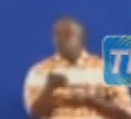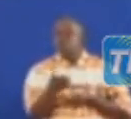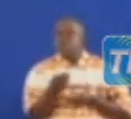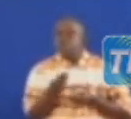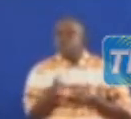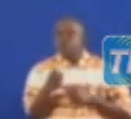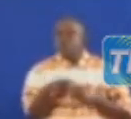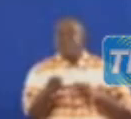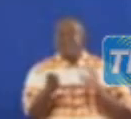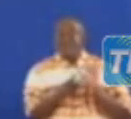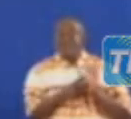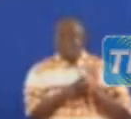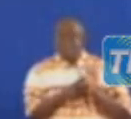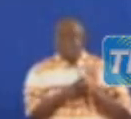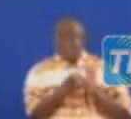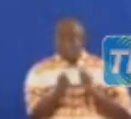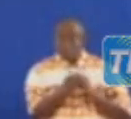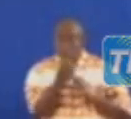shilingi bilioni